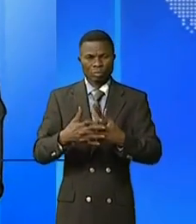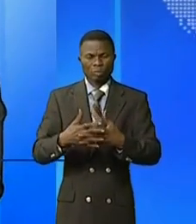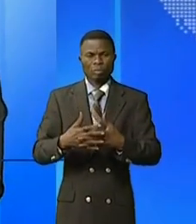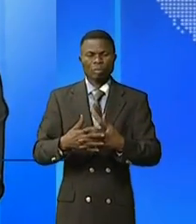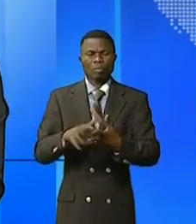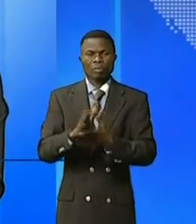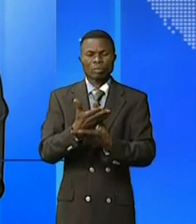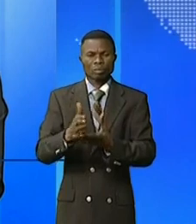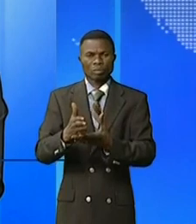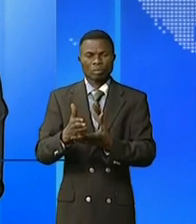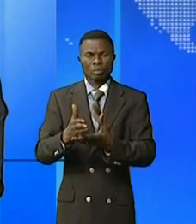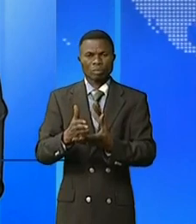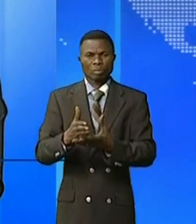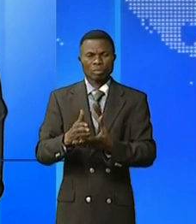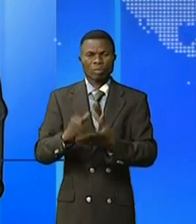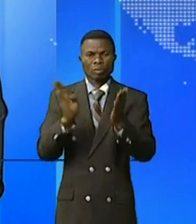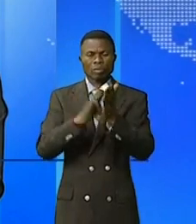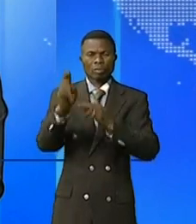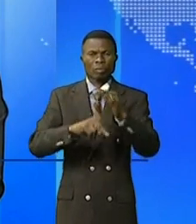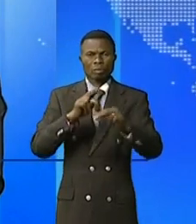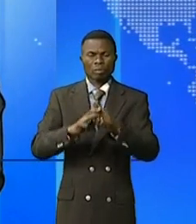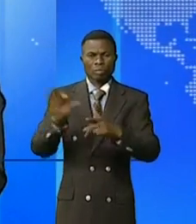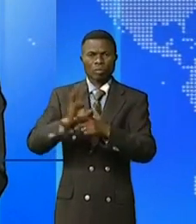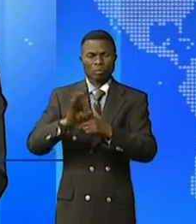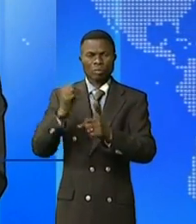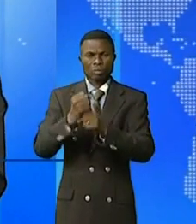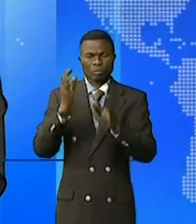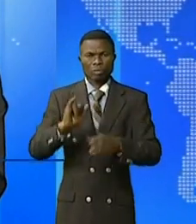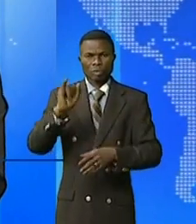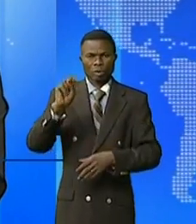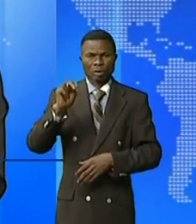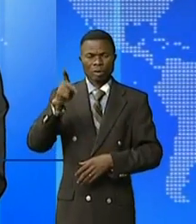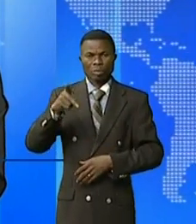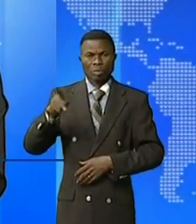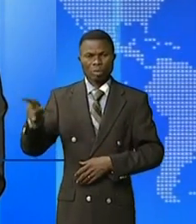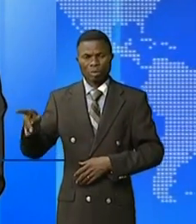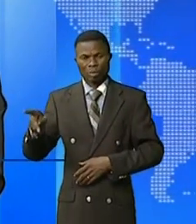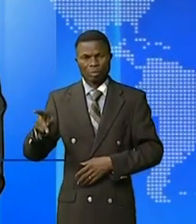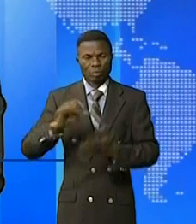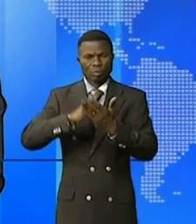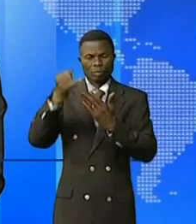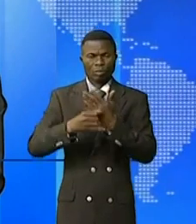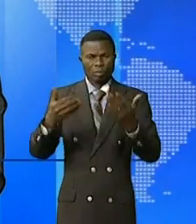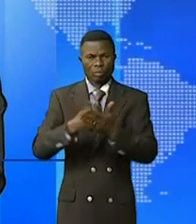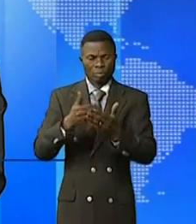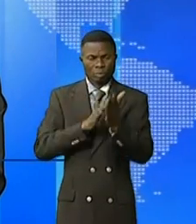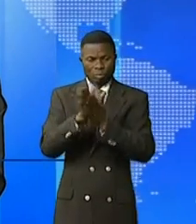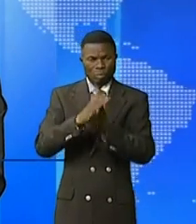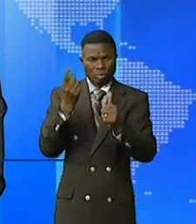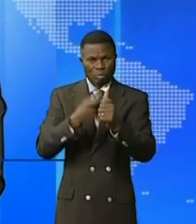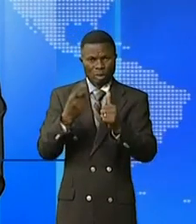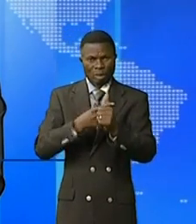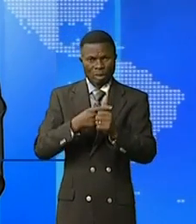entre l'Institut national de formation professionnelle et la JICA. Ce nouveau projet met un accent particulier